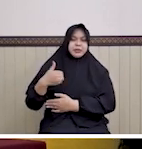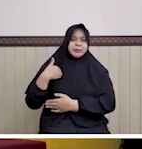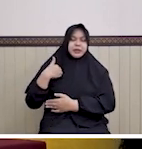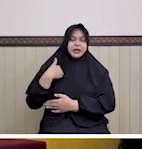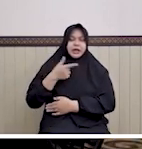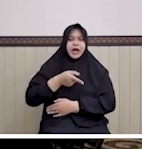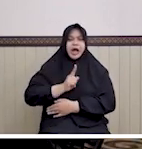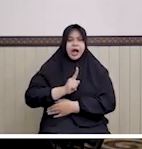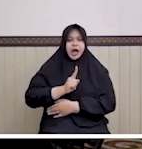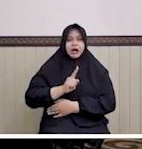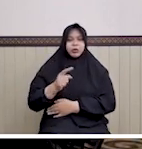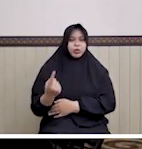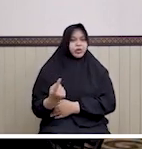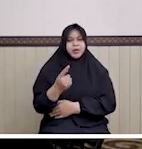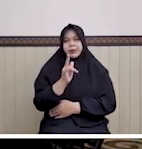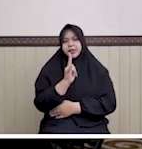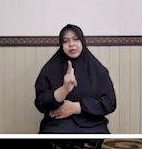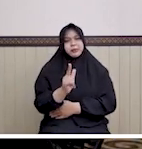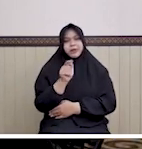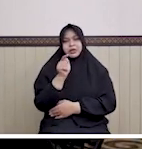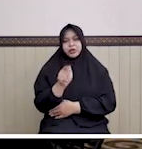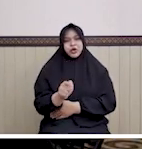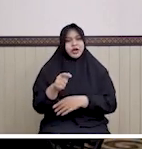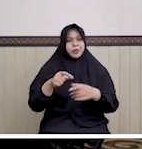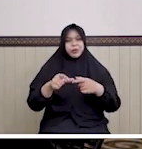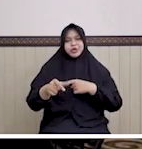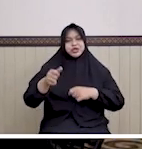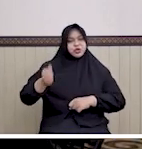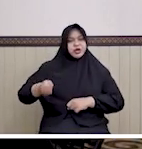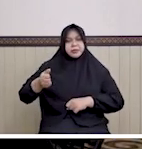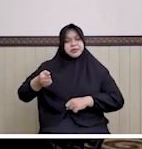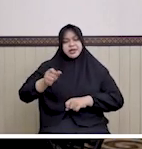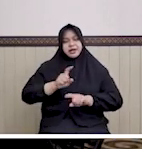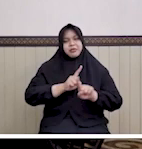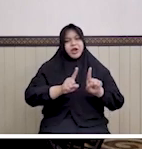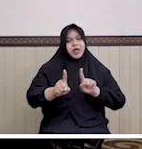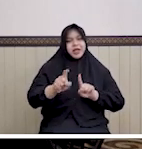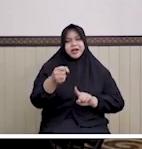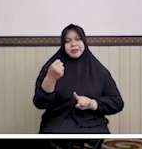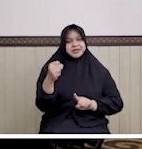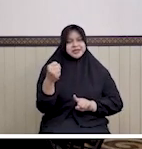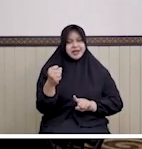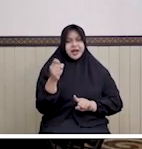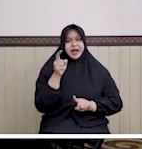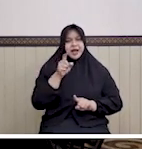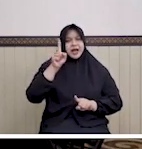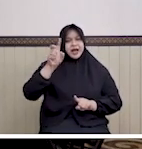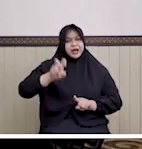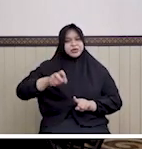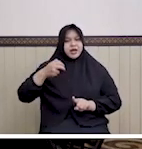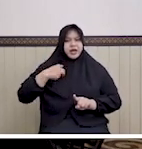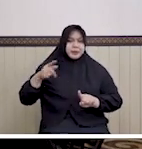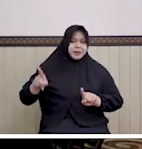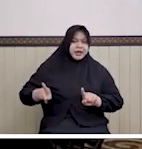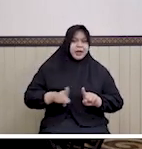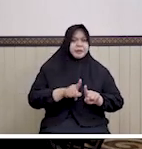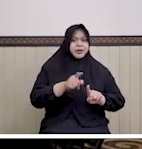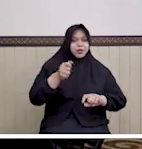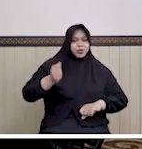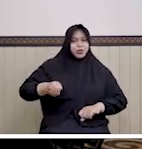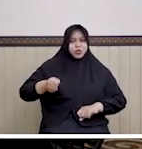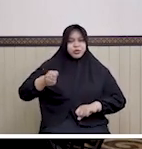haknya dan juga dalam proses hukum dia tidak bisa diwakilkan makanya harus ada pendamping hukum